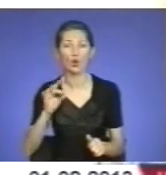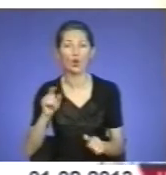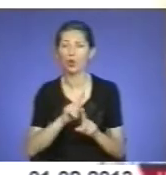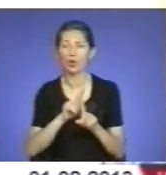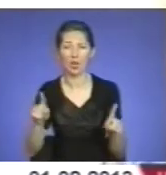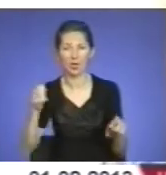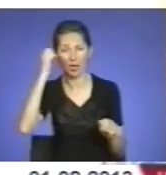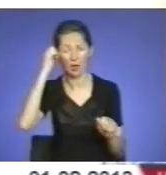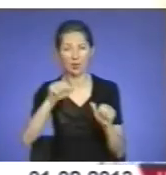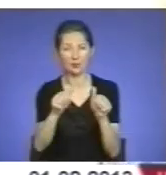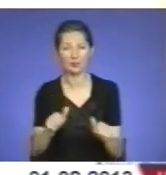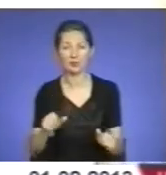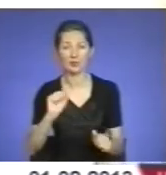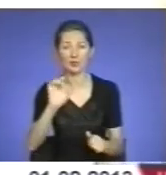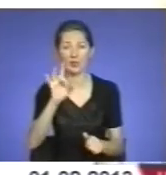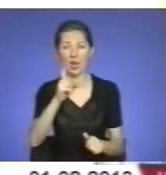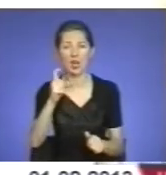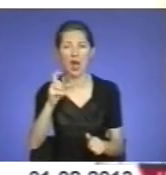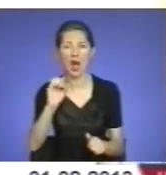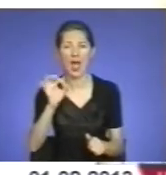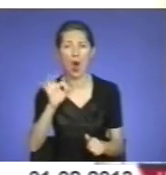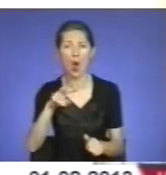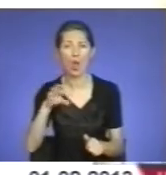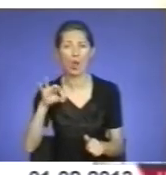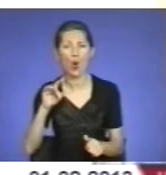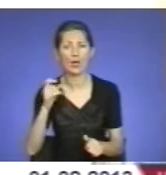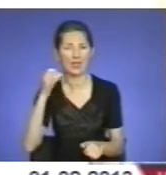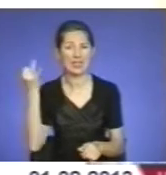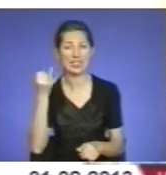унікальних пам'яток і археології, і історії.